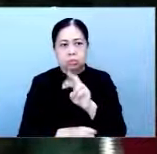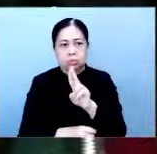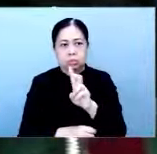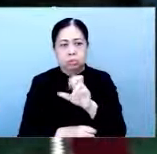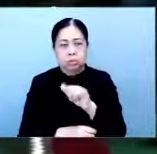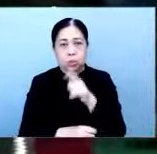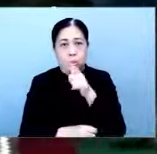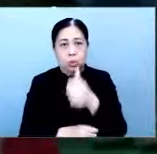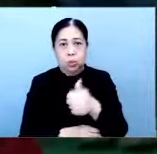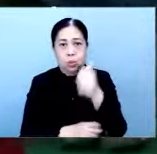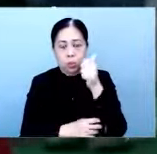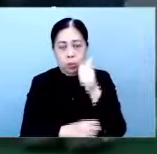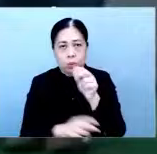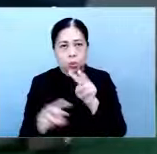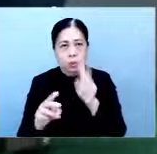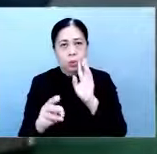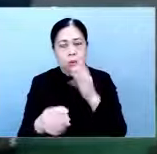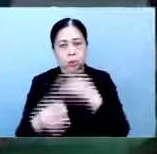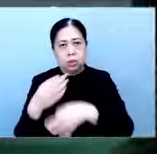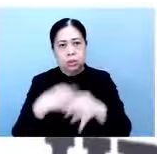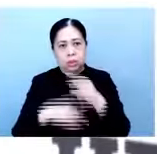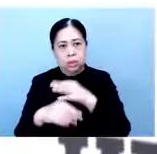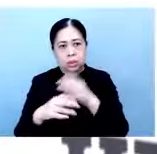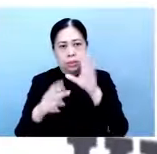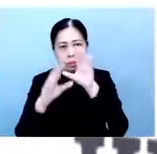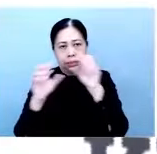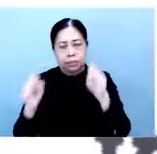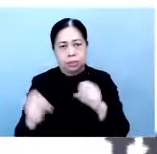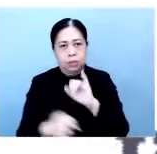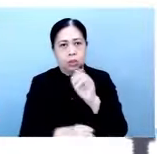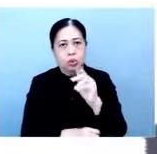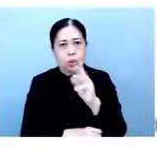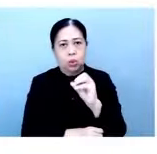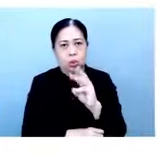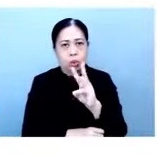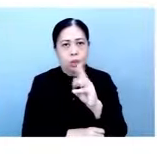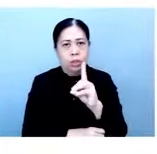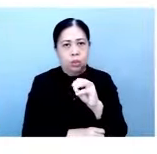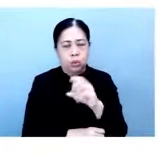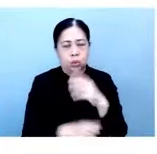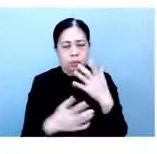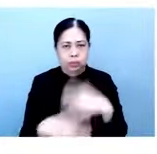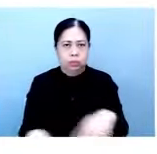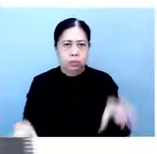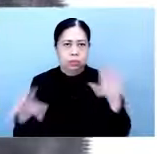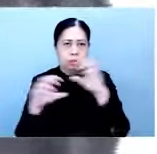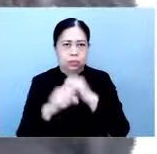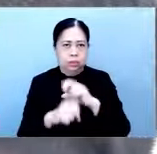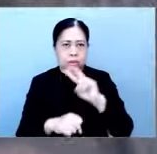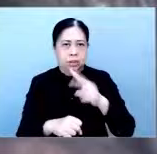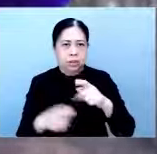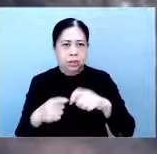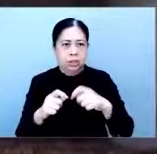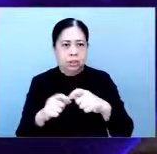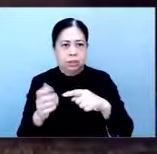sino ang mananalo ang hahalili kay incumbent President Joko Widodo na magtatapos na ang ikalawang termino ngayong